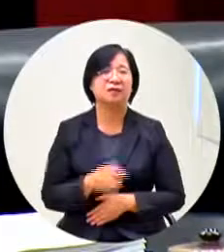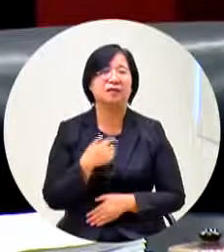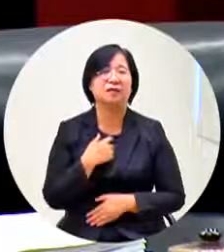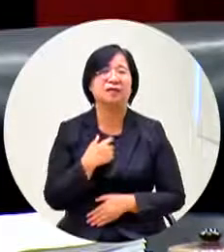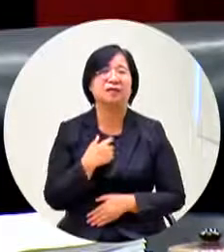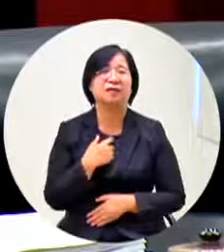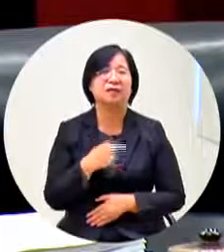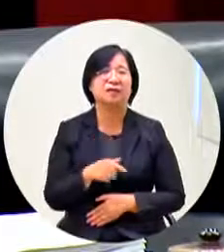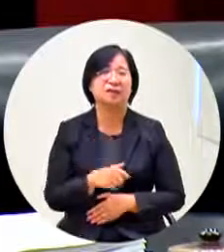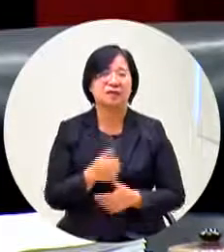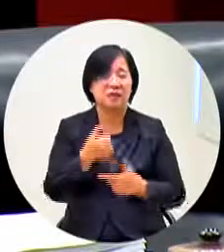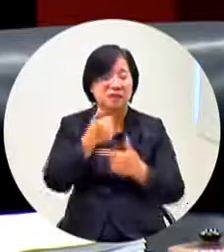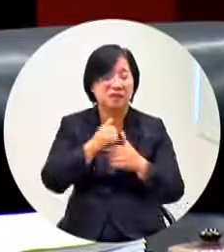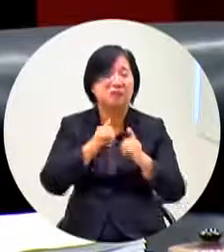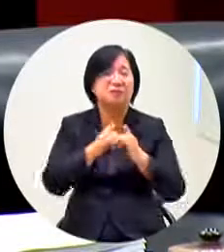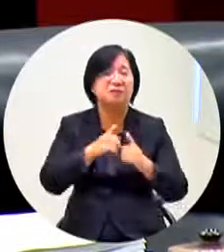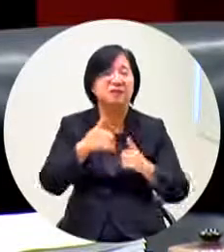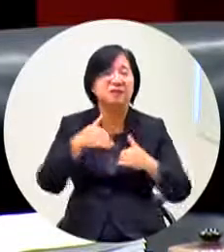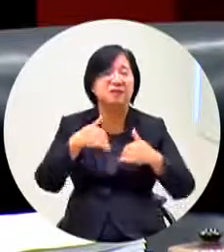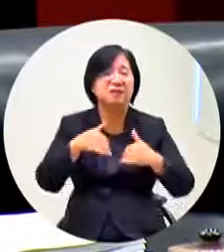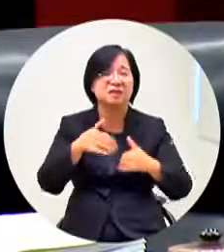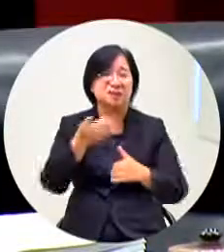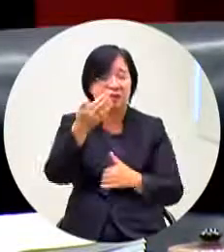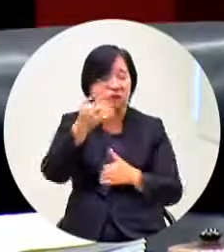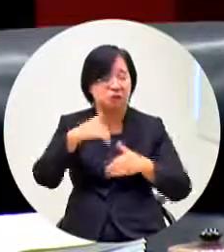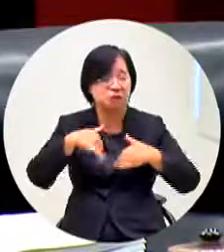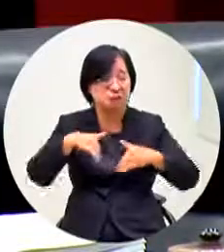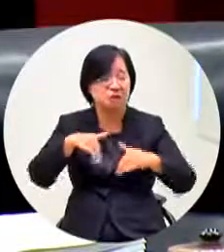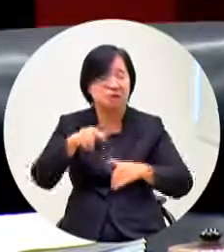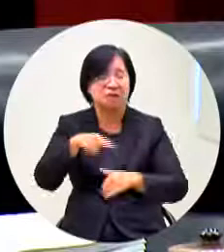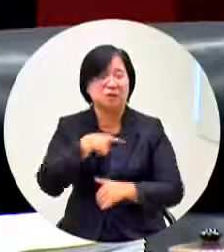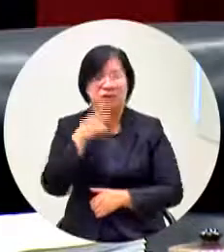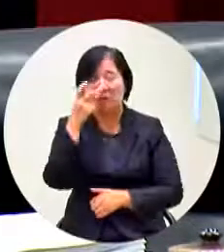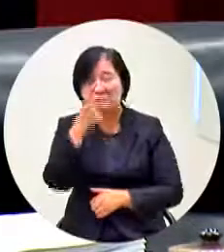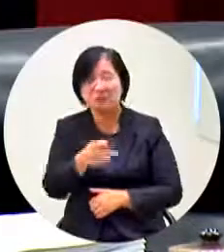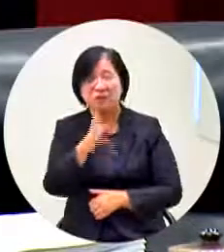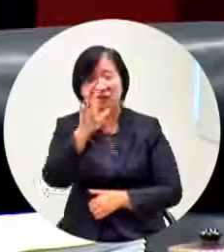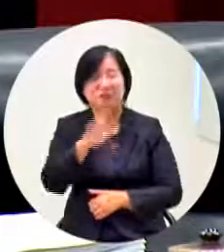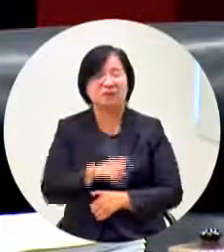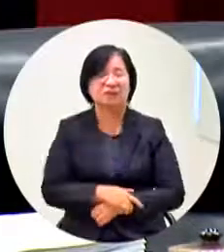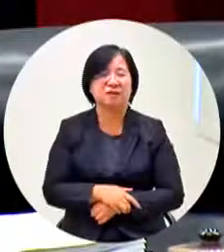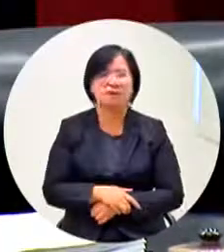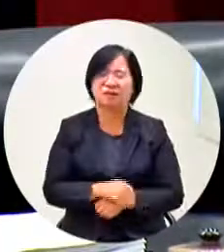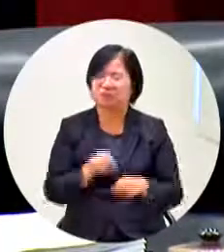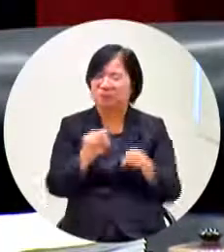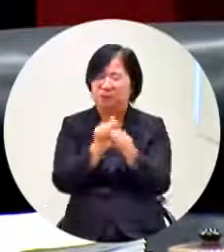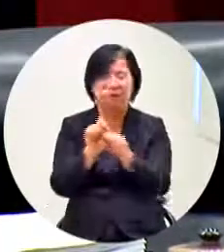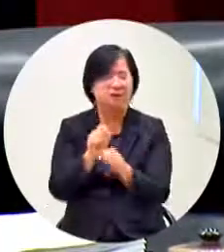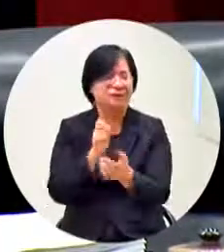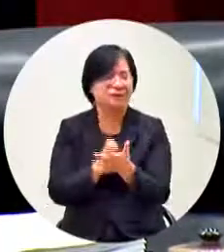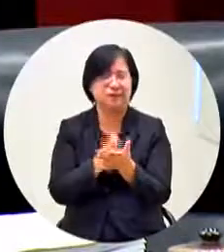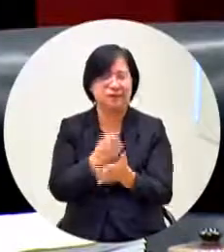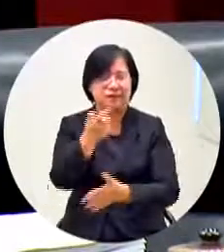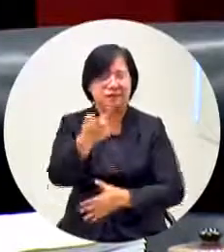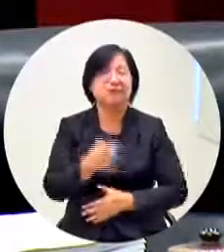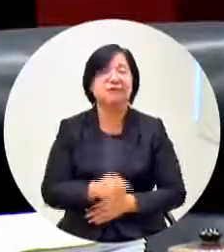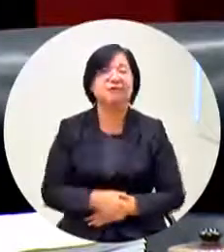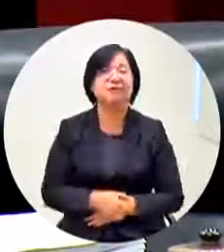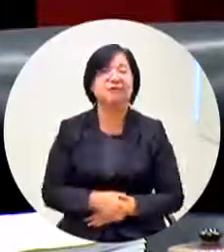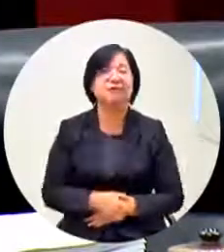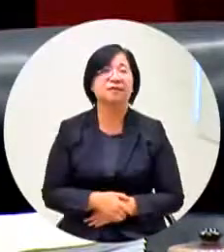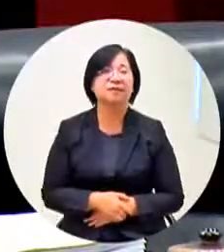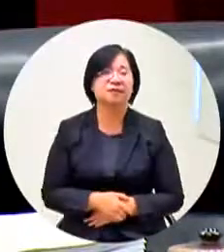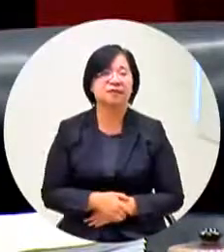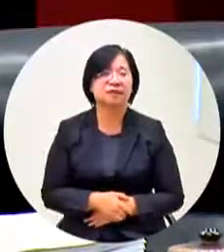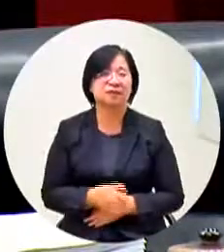个几个巷道，尤其是九巷，我九巷去看的时候，哎，真的是拍到这样，结果 我跟你们贵